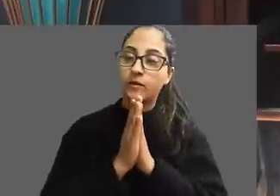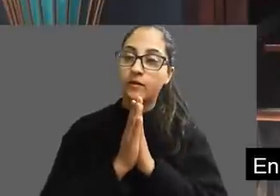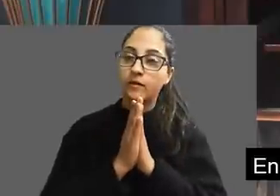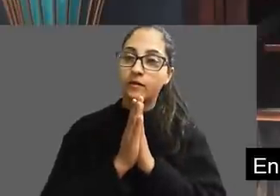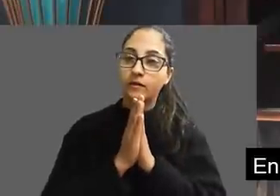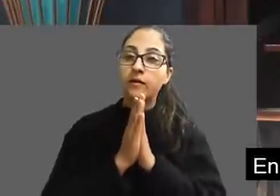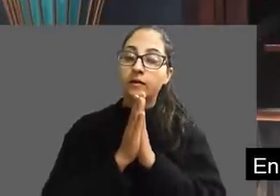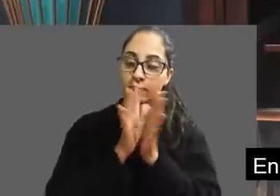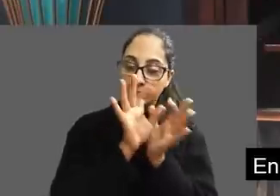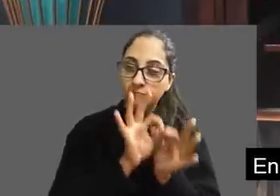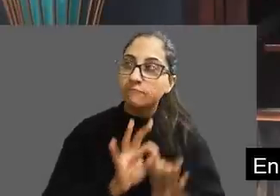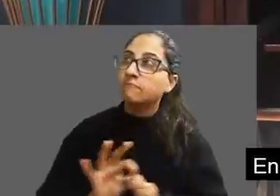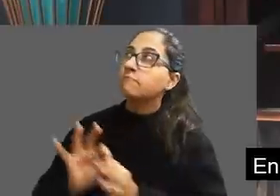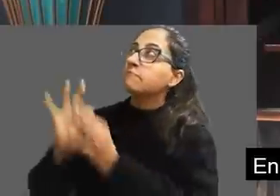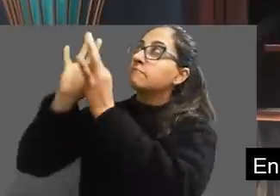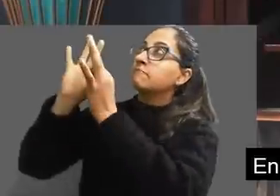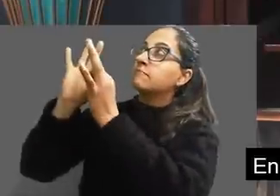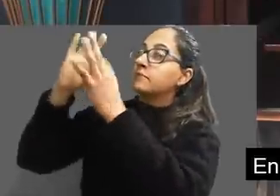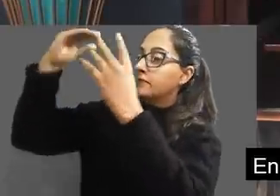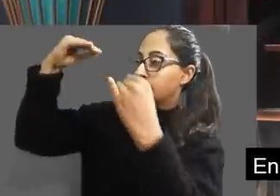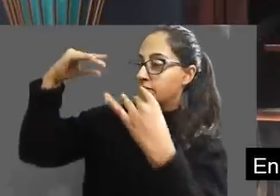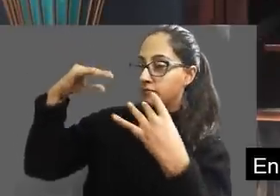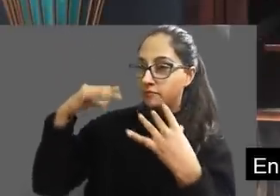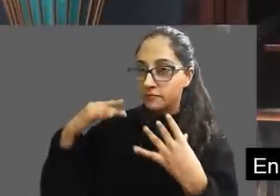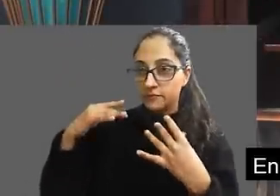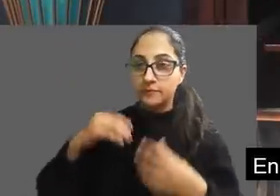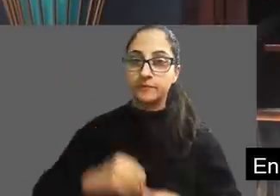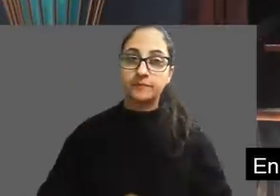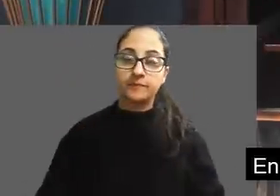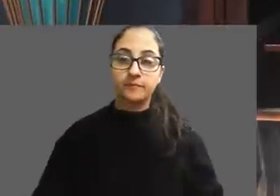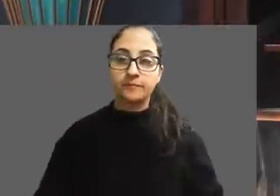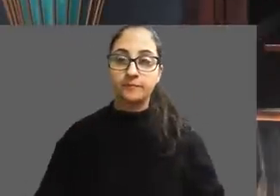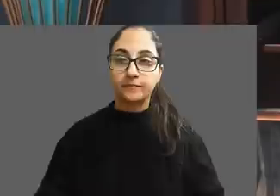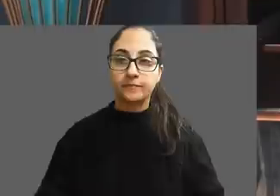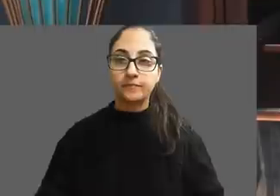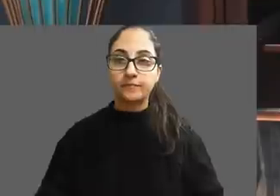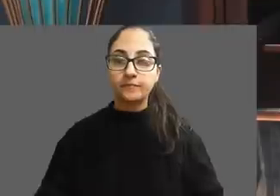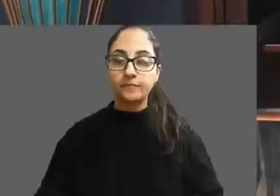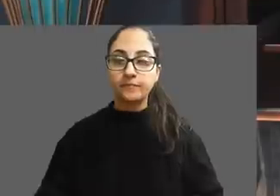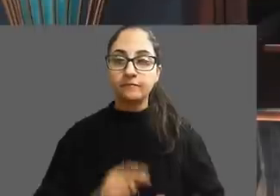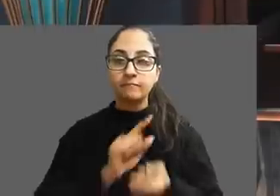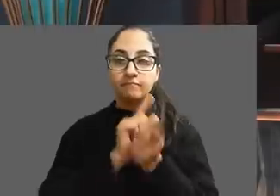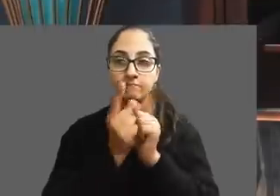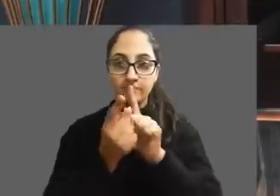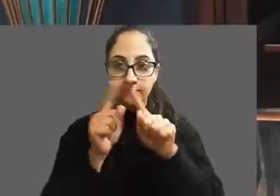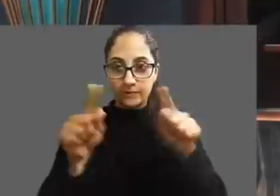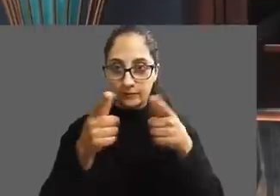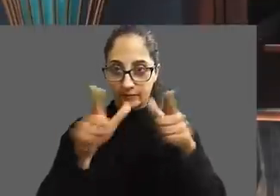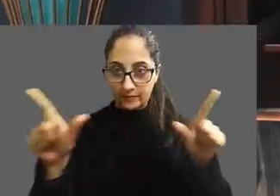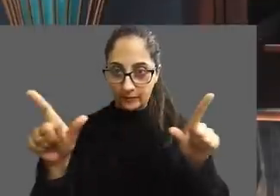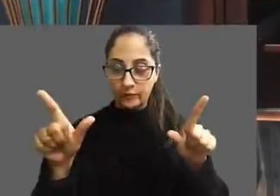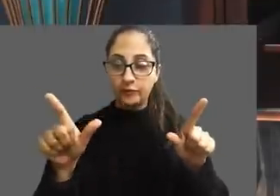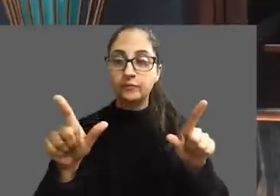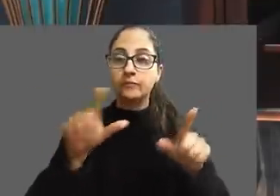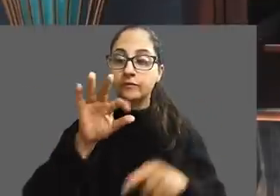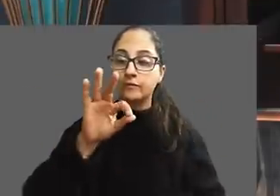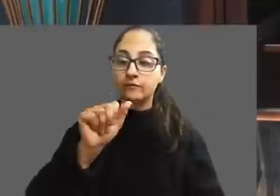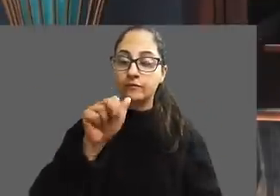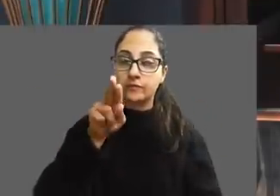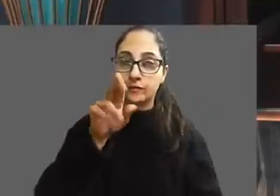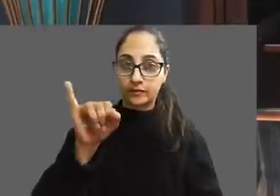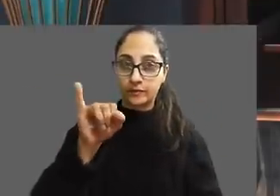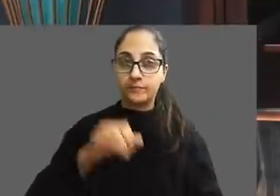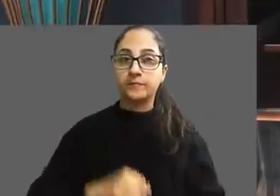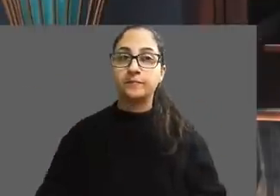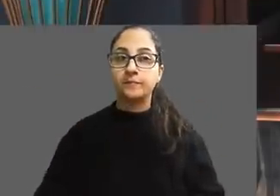در کل من همه قصیده ها را دوست دارم. در قصیده ها و پیام های خاصی گفته شده است که با درک کردنش من در